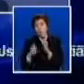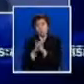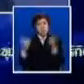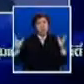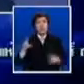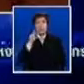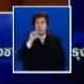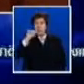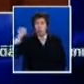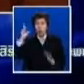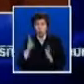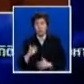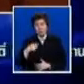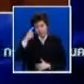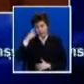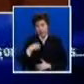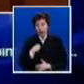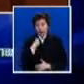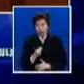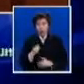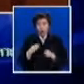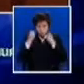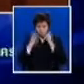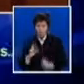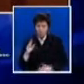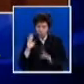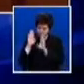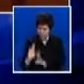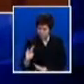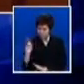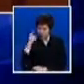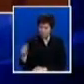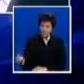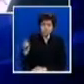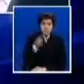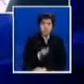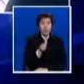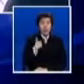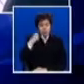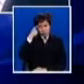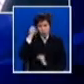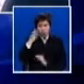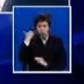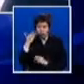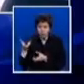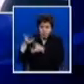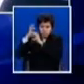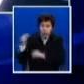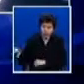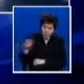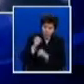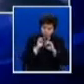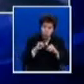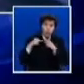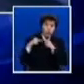คือโครงการครูพันธุ์ใหม่เพื่อเข้ามาทดแทนและโครงการคืนครูให้นักเรียนเพื่อลดภาระของครูเช่นเดียวกันครับในด้านนี้